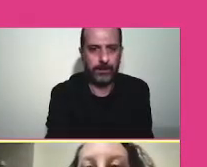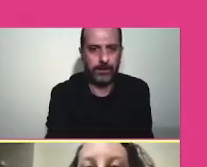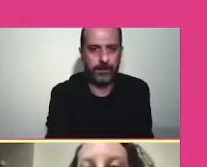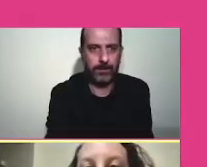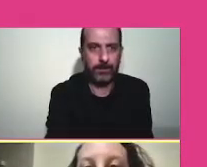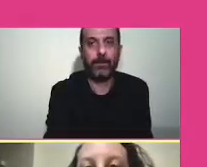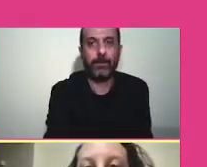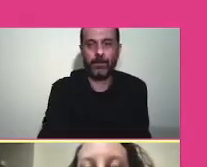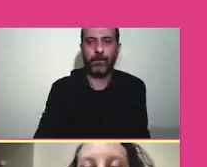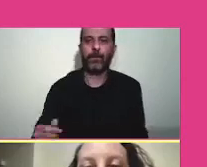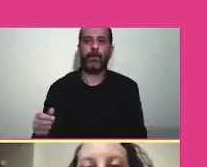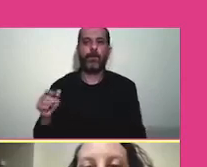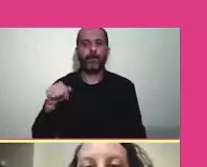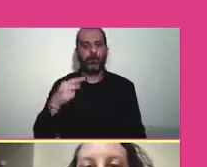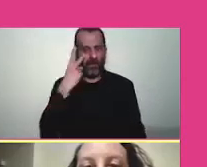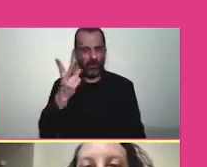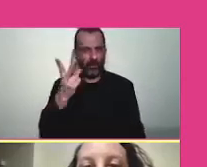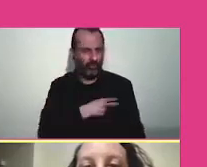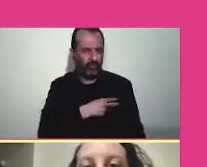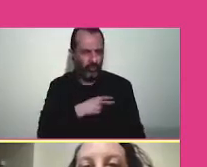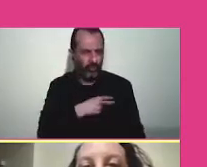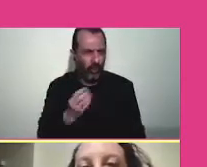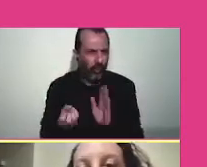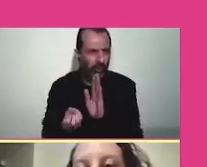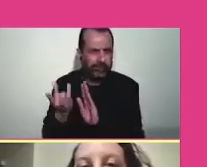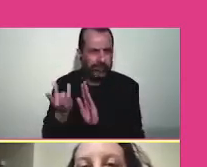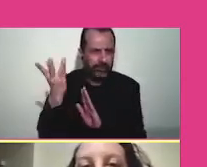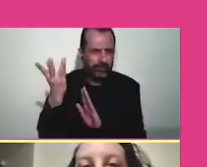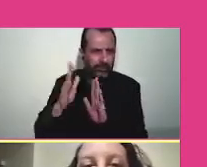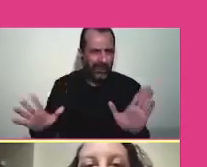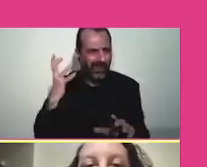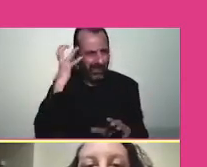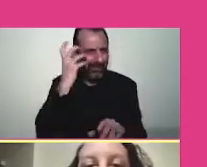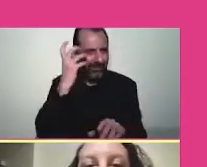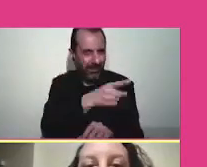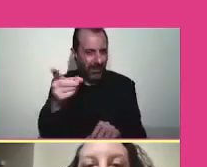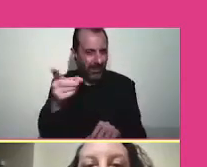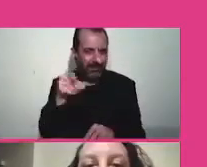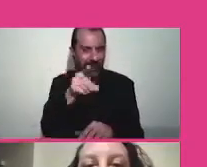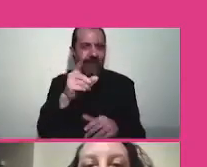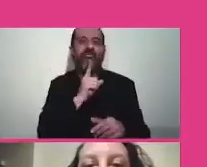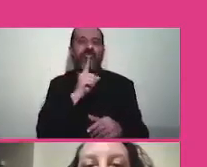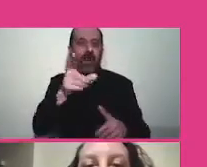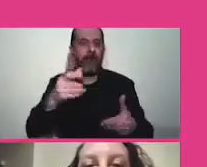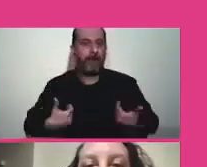Να δω ότι έχω βάλει το σωστό, απλά θέλω. Το θυμάστε, φαντάζομαι, αυτό το παιχνίδι.